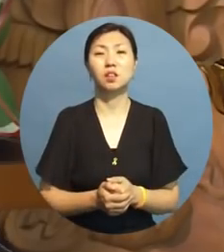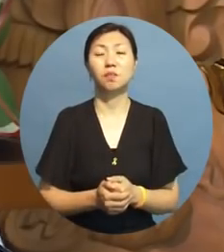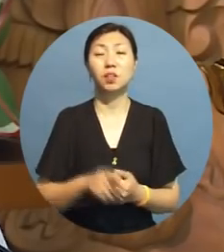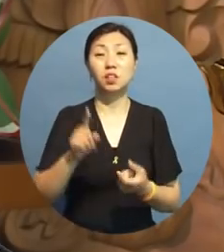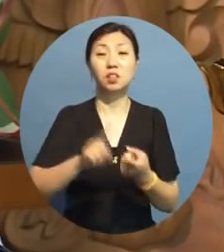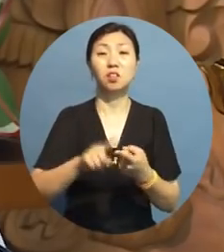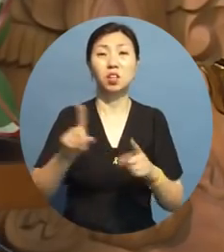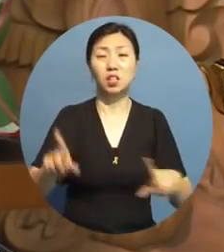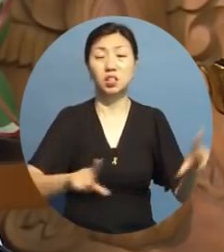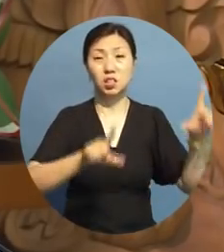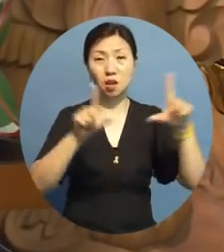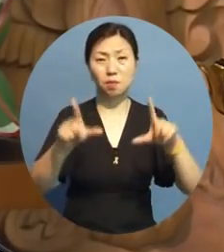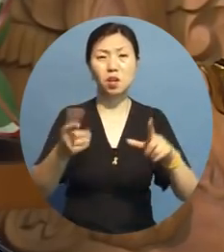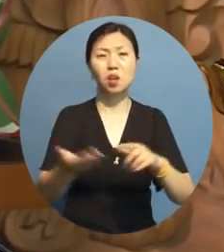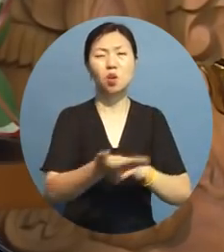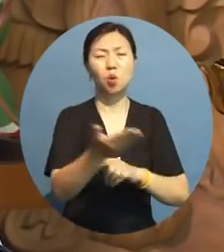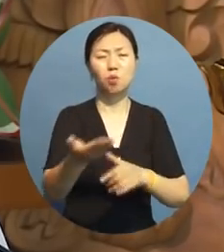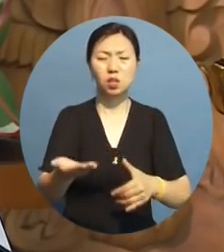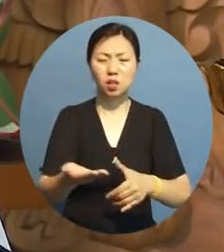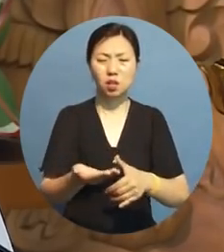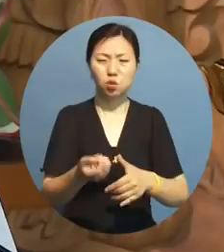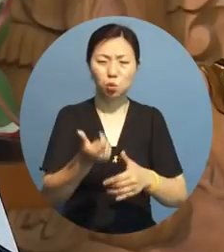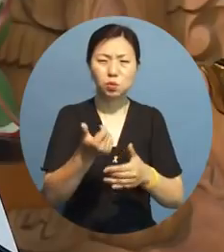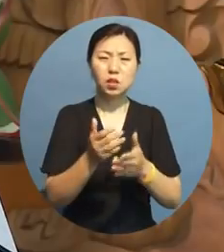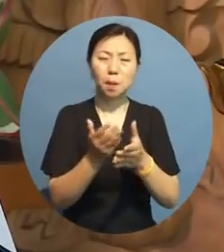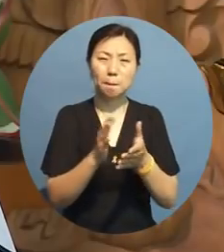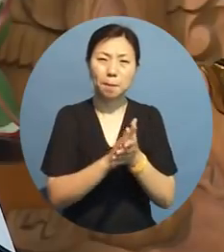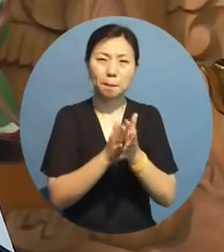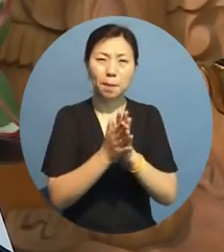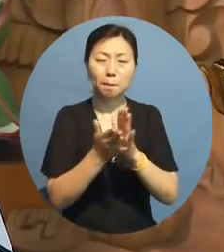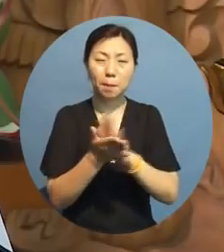삶이 점점 지금 좋아지고 있는 중이란 말이야.